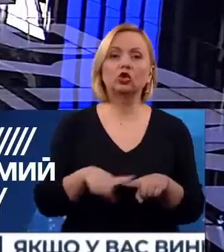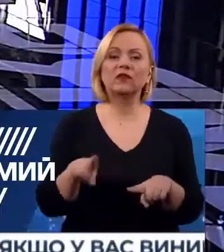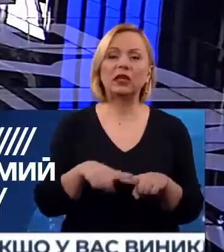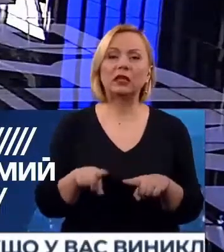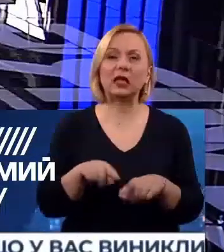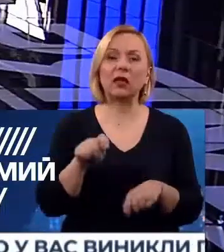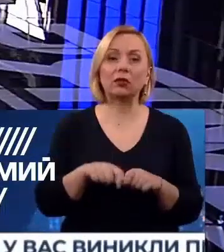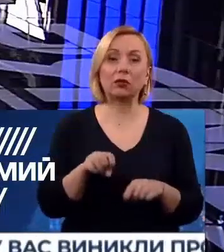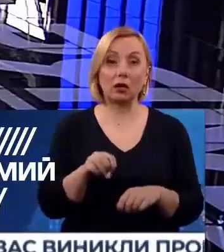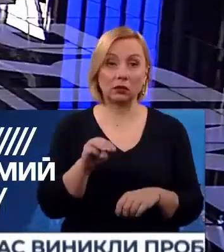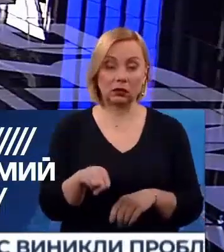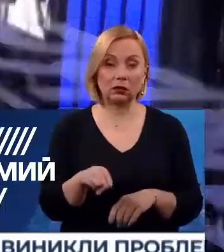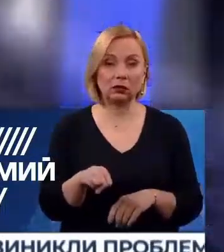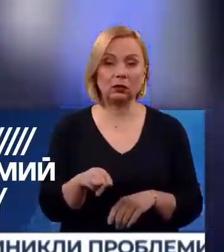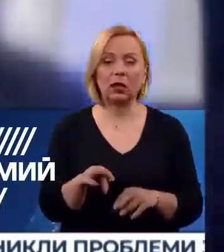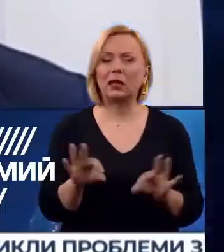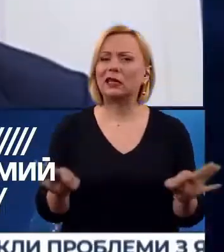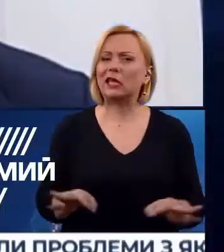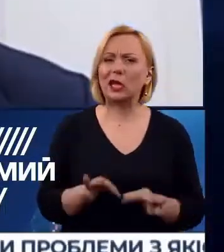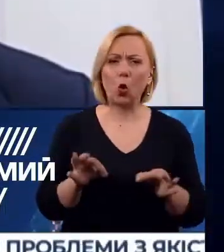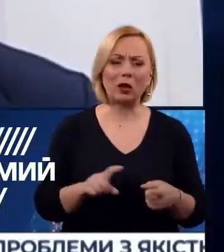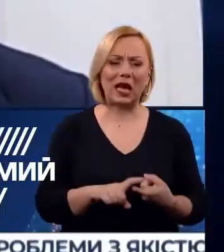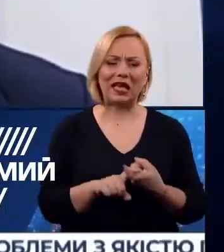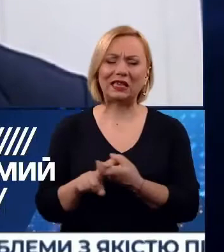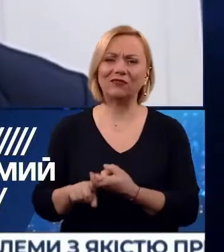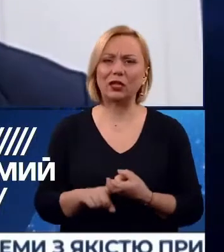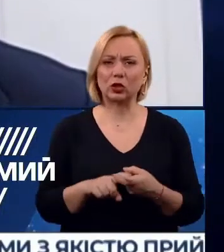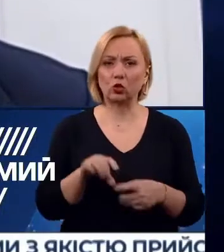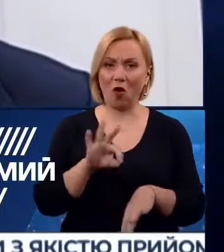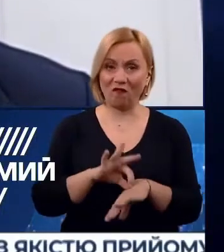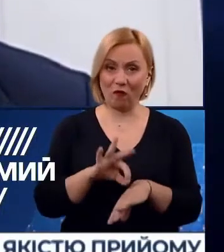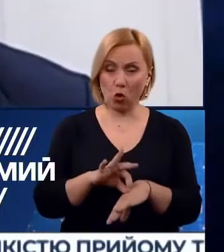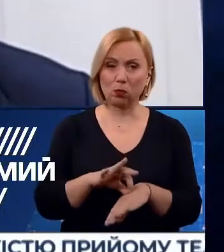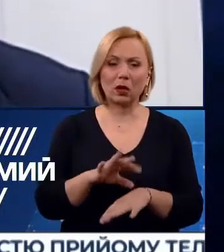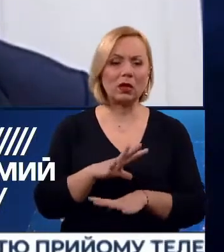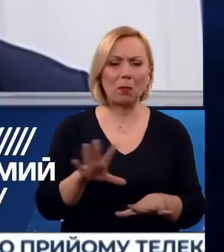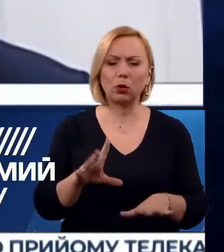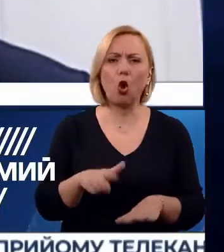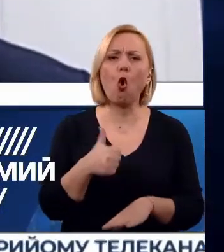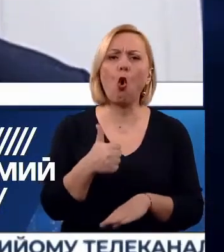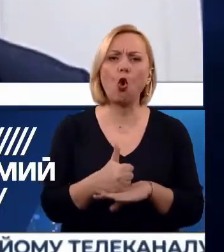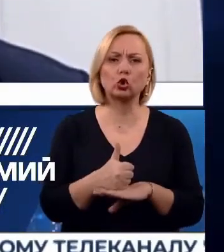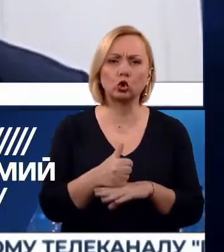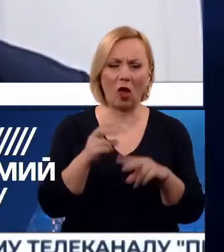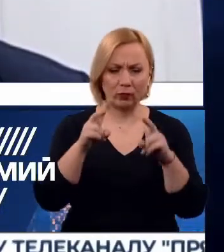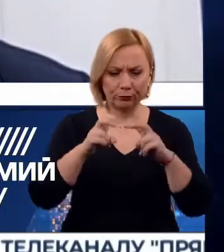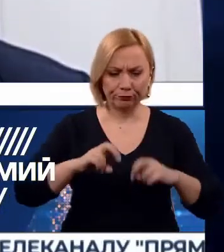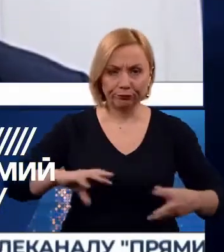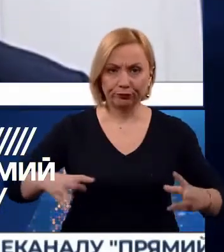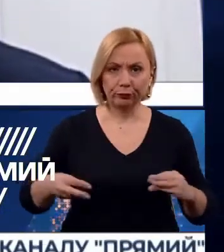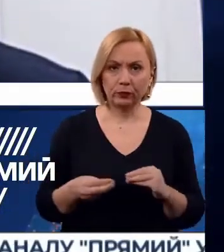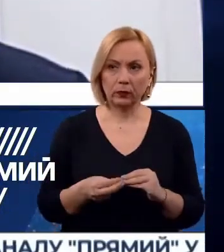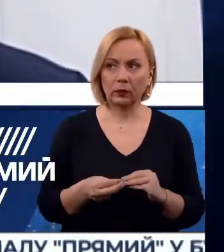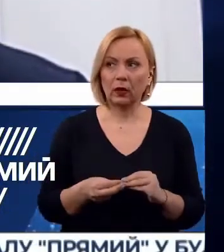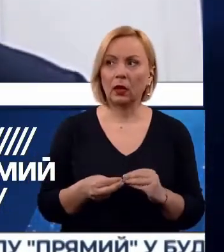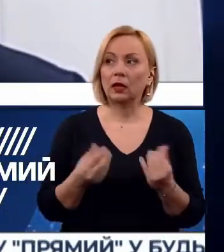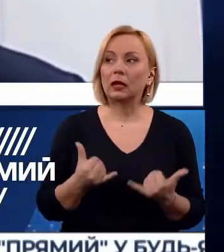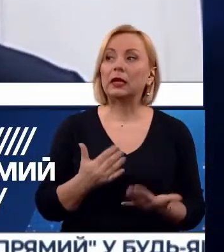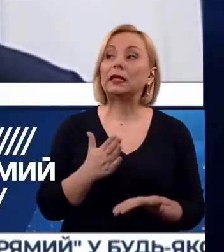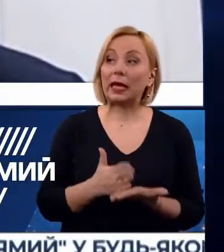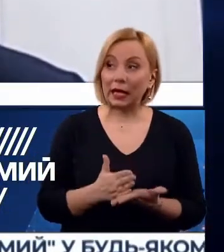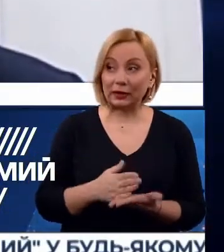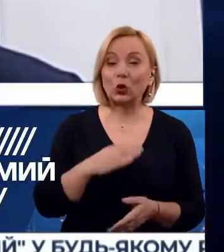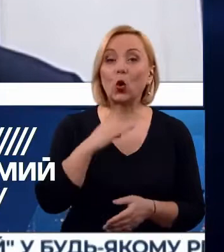вони ніколи в інфекційних хворобах не були основною методою діагностики. Зараз є дослідження,